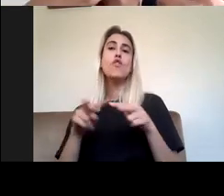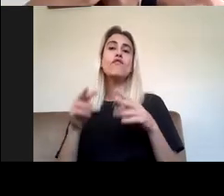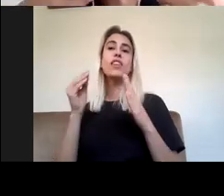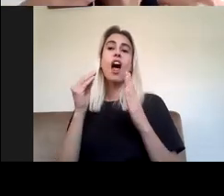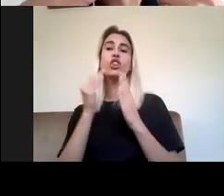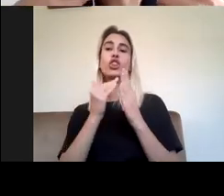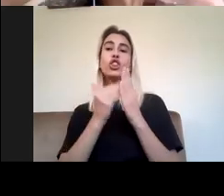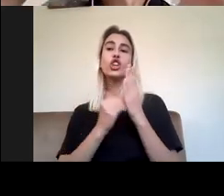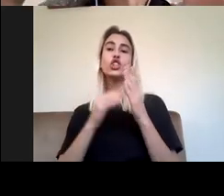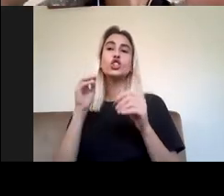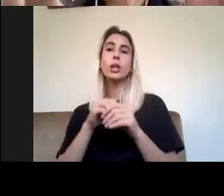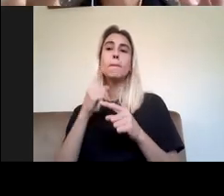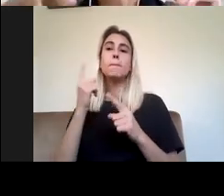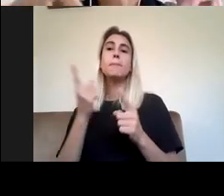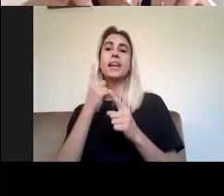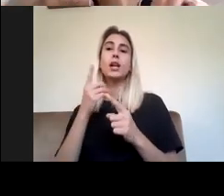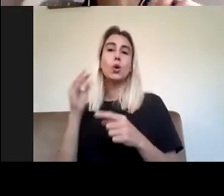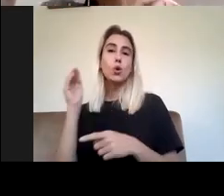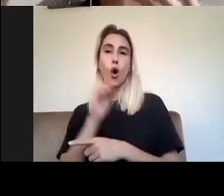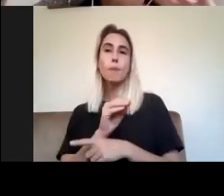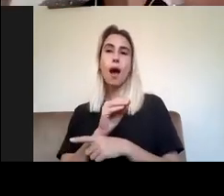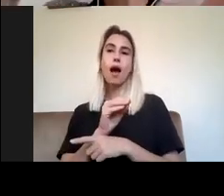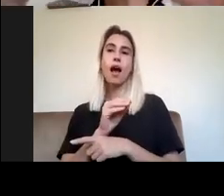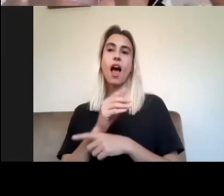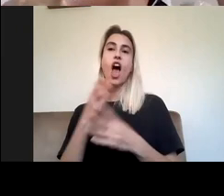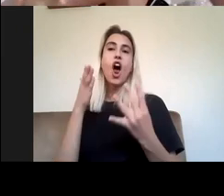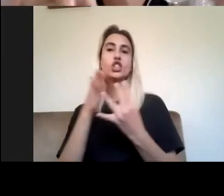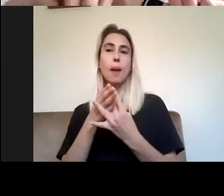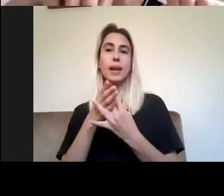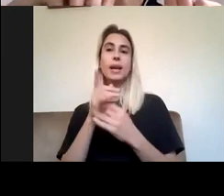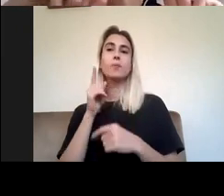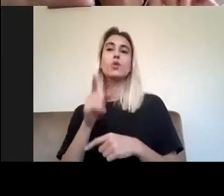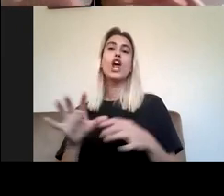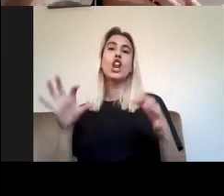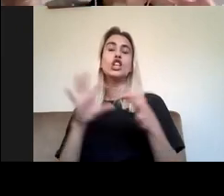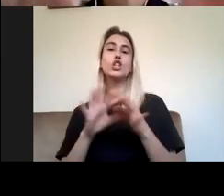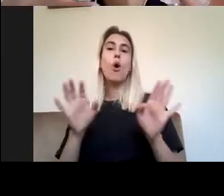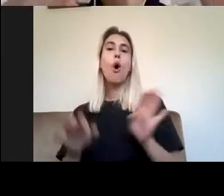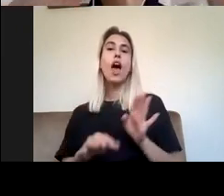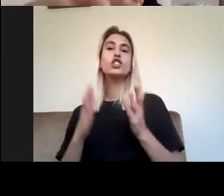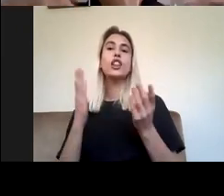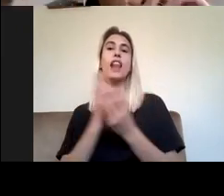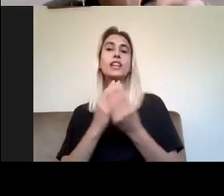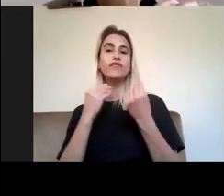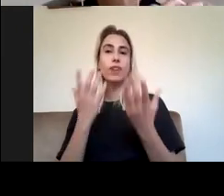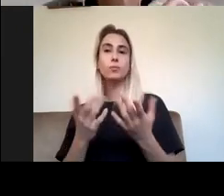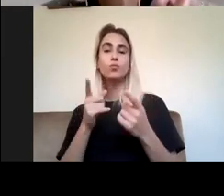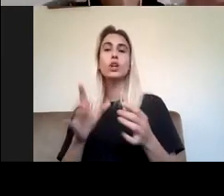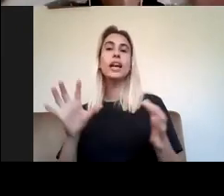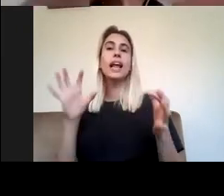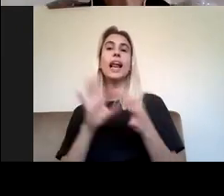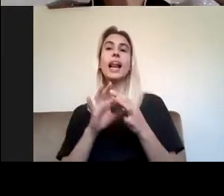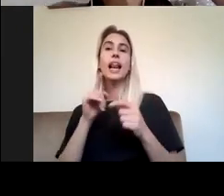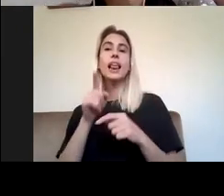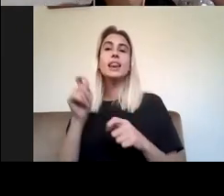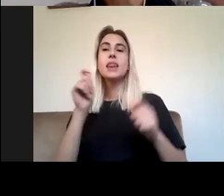bir şey koyabilmek, yani işte erişilebilirlik, buna ilişkin öğrencilere ders verilmesi ve bununla ilgili yapıyı